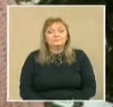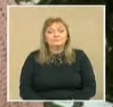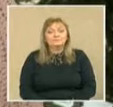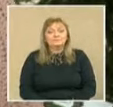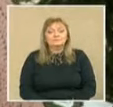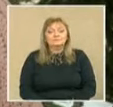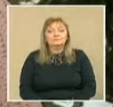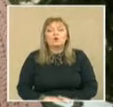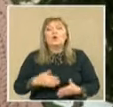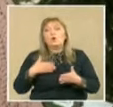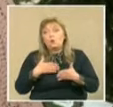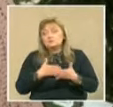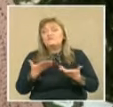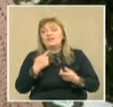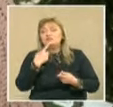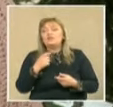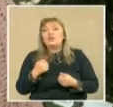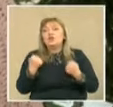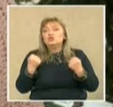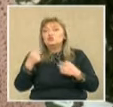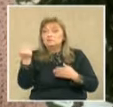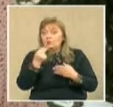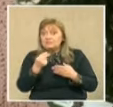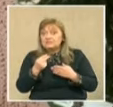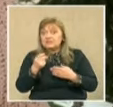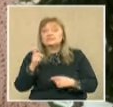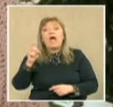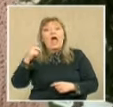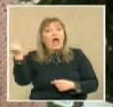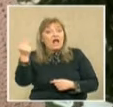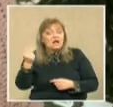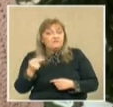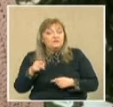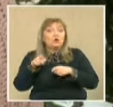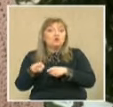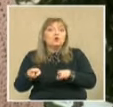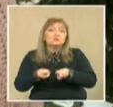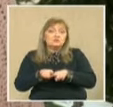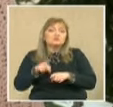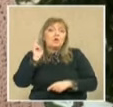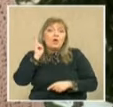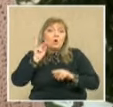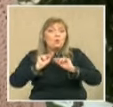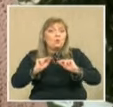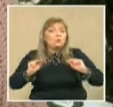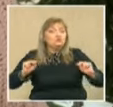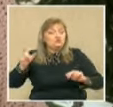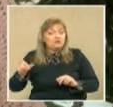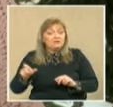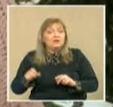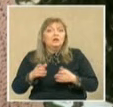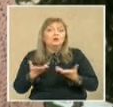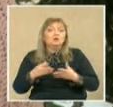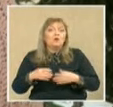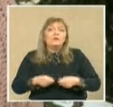Освен, че живописец е много добър и график, той е учител в Сливен, в едно от училищата. Той се занимава с ученици, с деца,